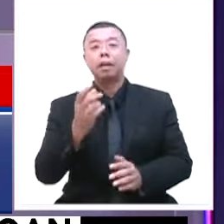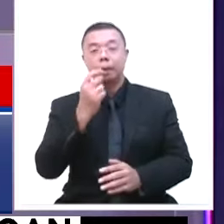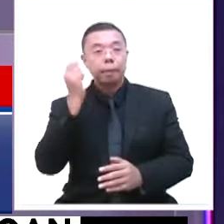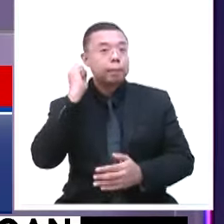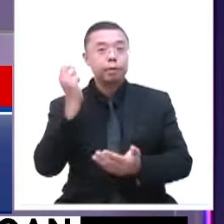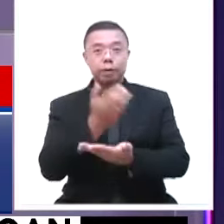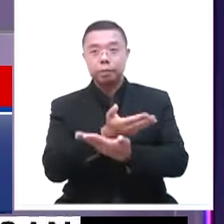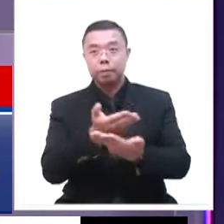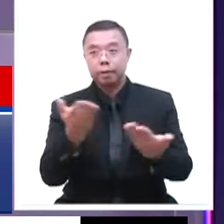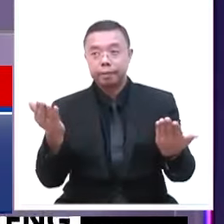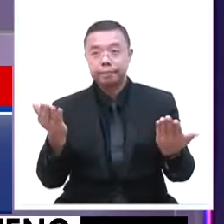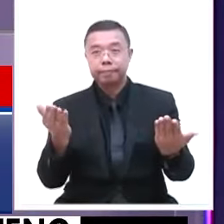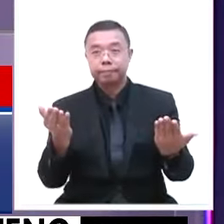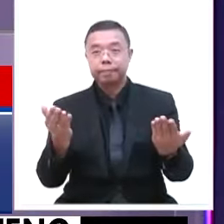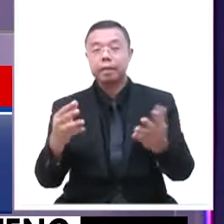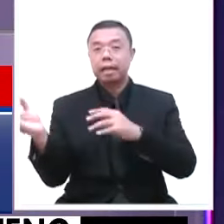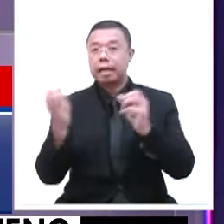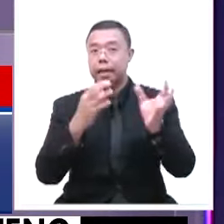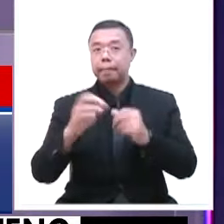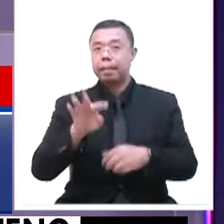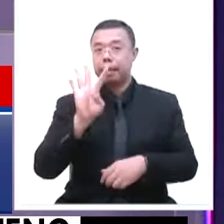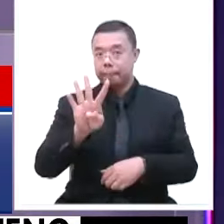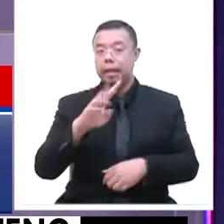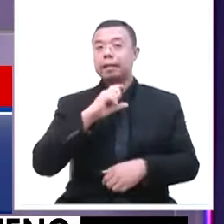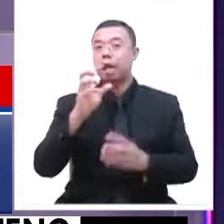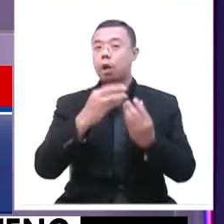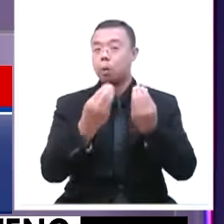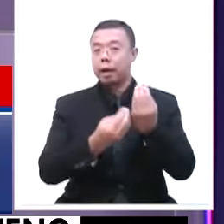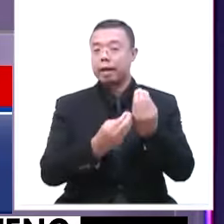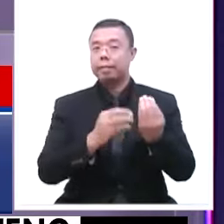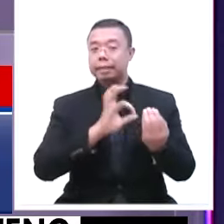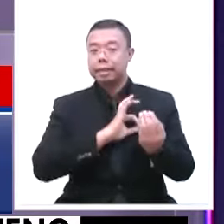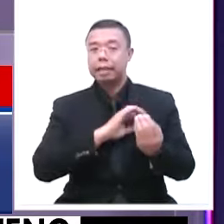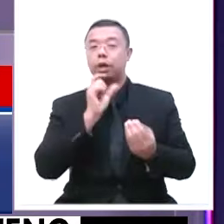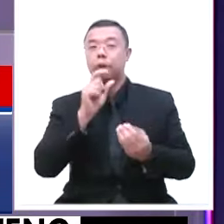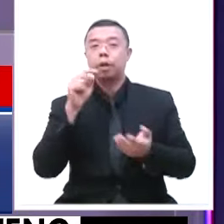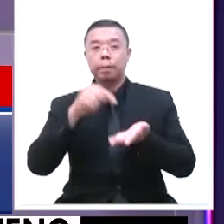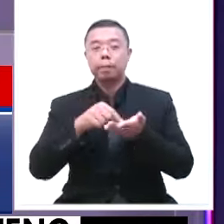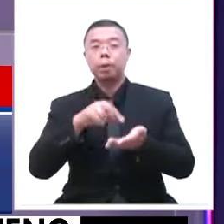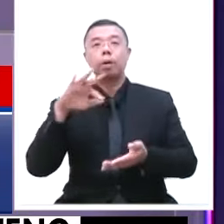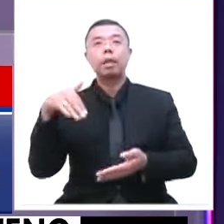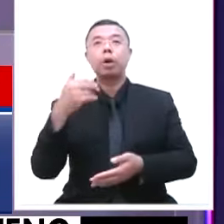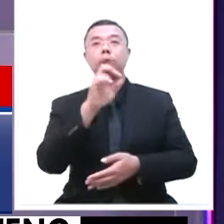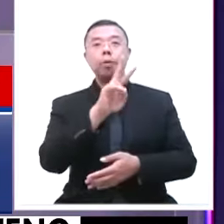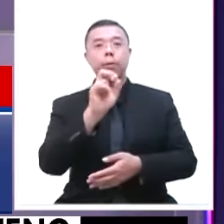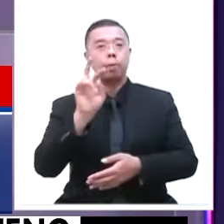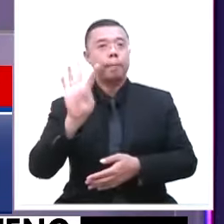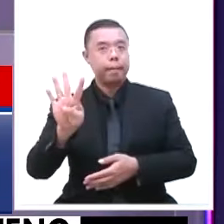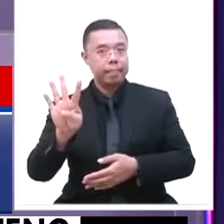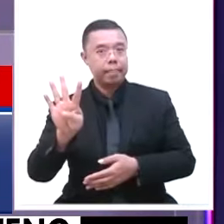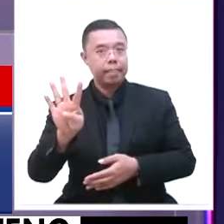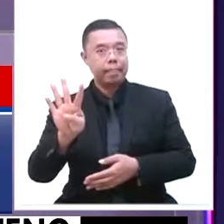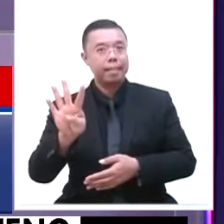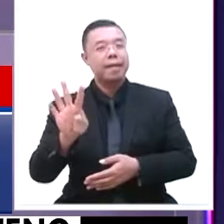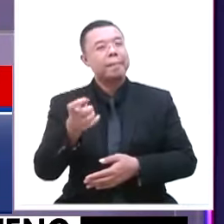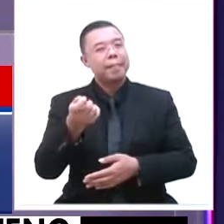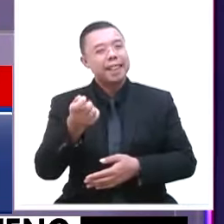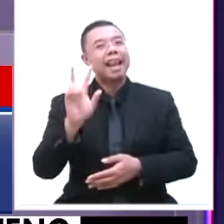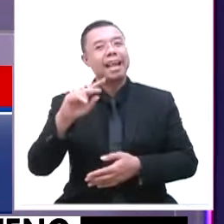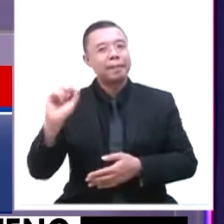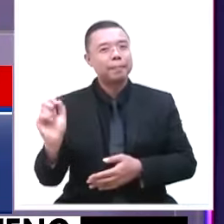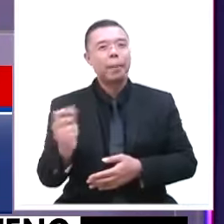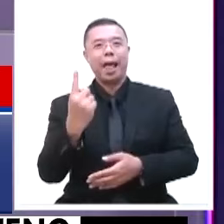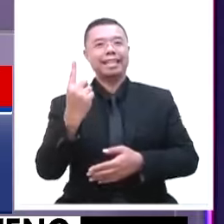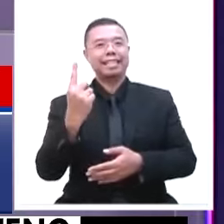Hadirin dan pemirsa, debat keempat calon wakil presiden pemilu tahun 2024 akan